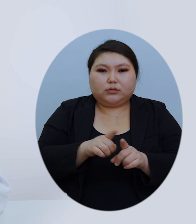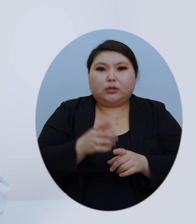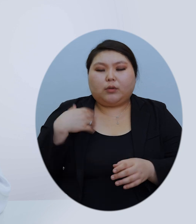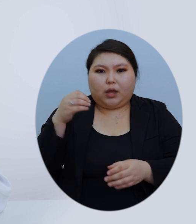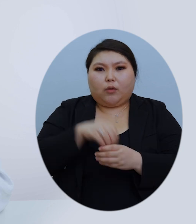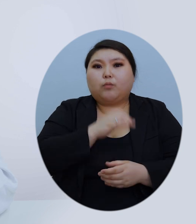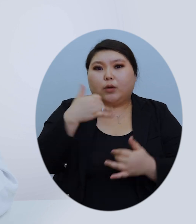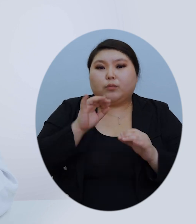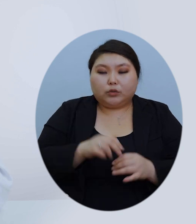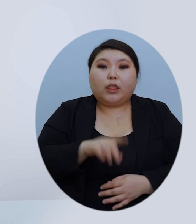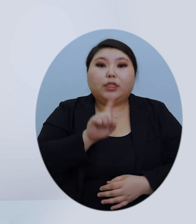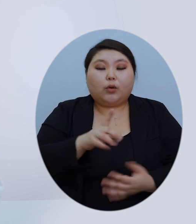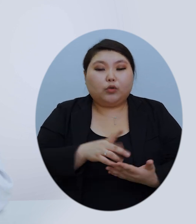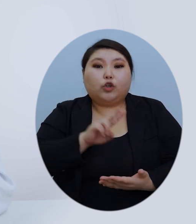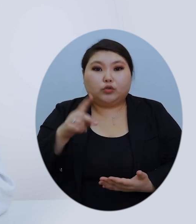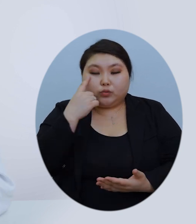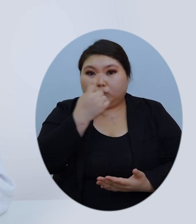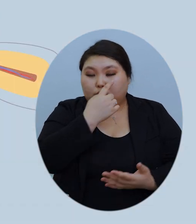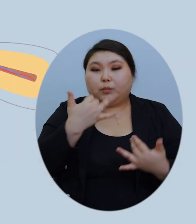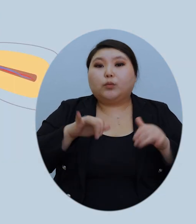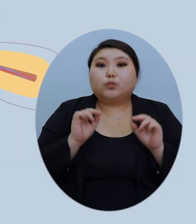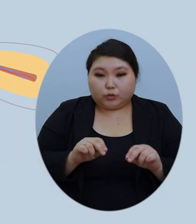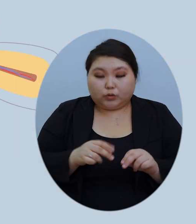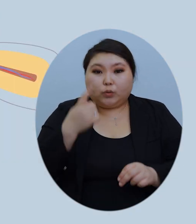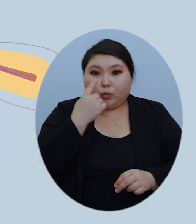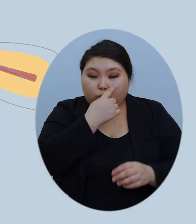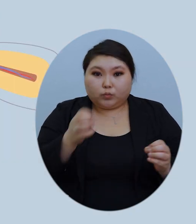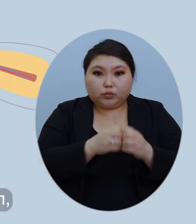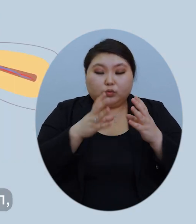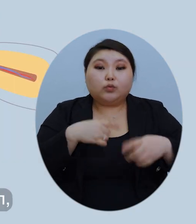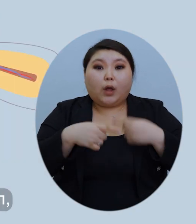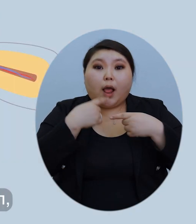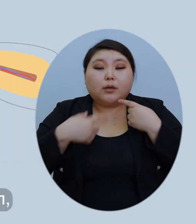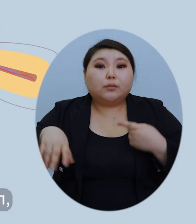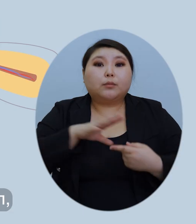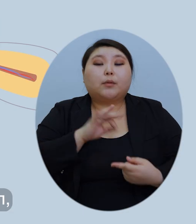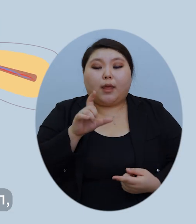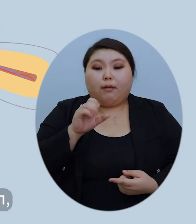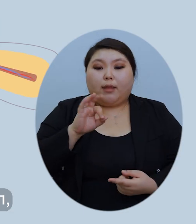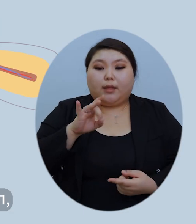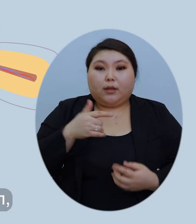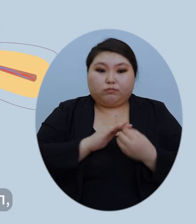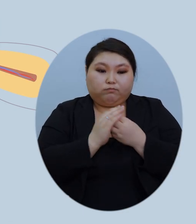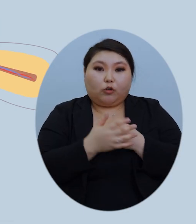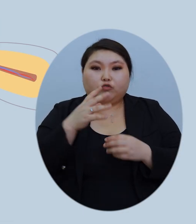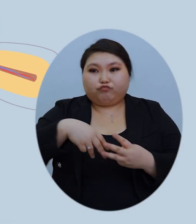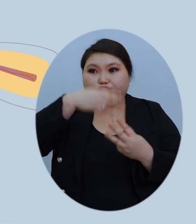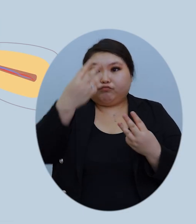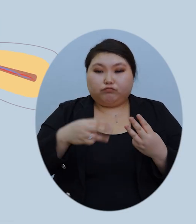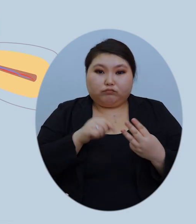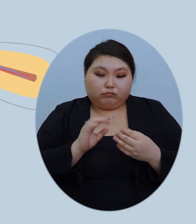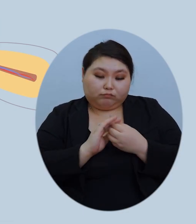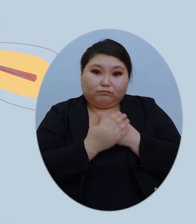болно. Нэг болон хоёр нүд нь тохиолдож болдог. Нүдний бүтцийн тухай ярихдаа бид эвэрлэг бүрхүүл, солонгон бүрхүүл хоёрын